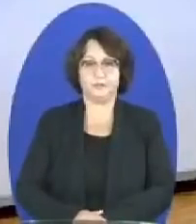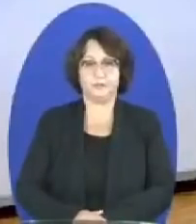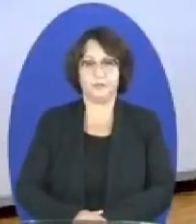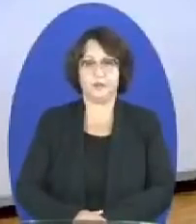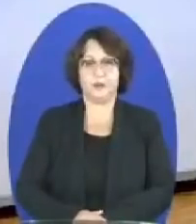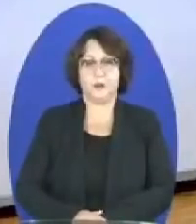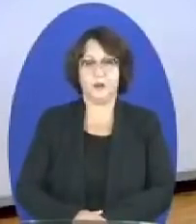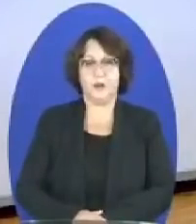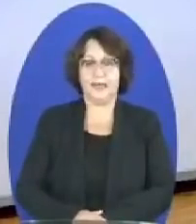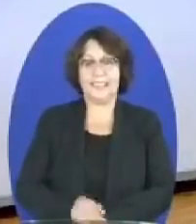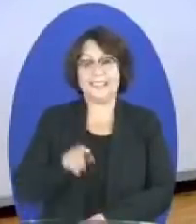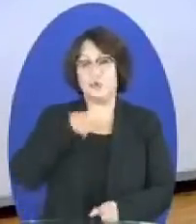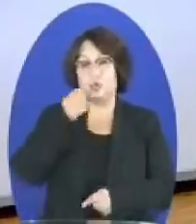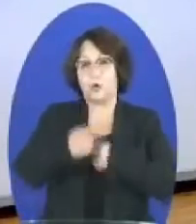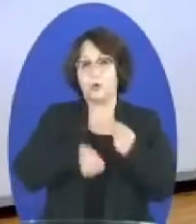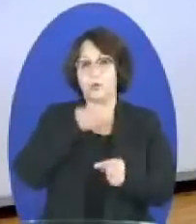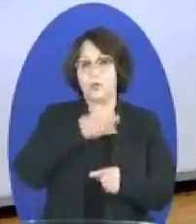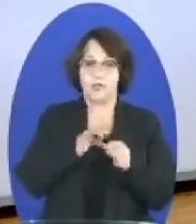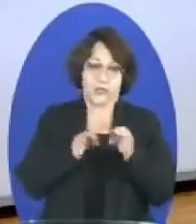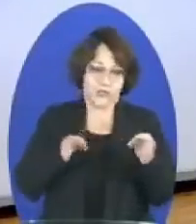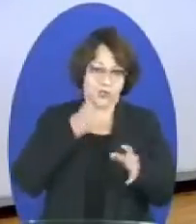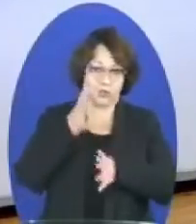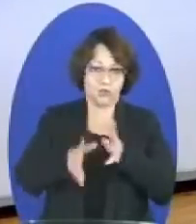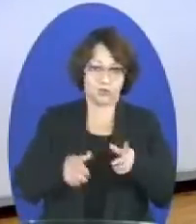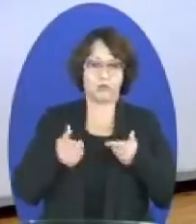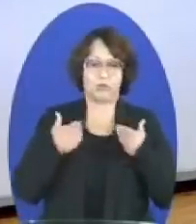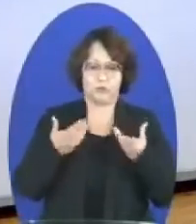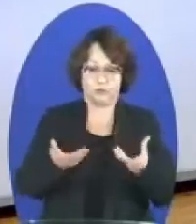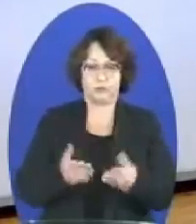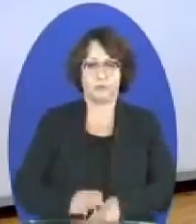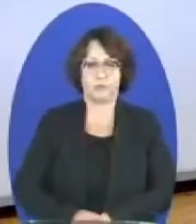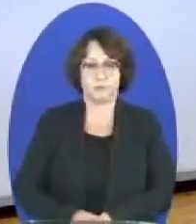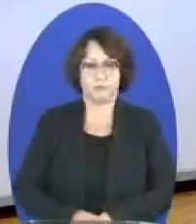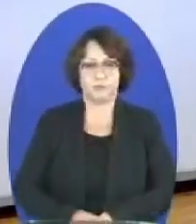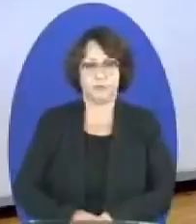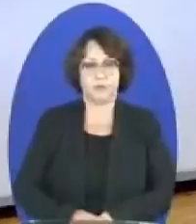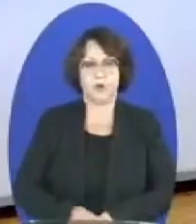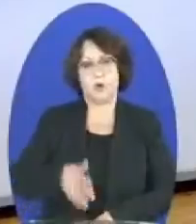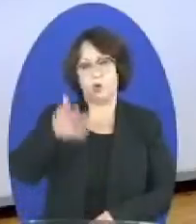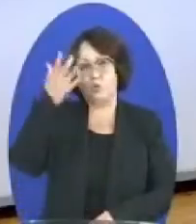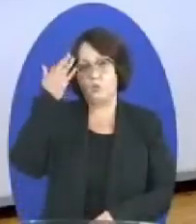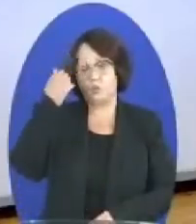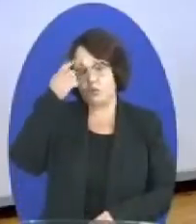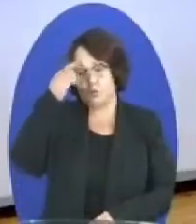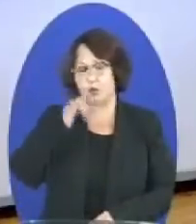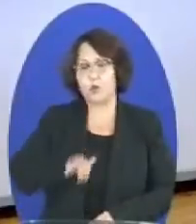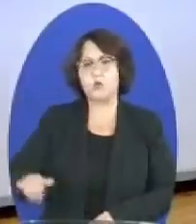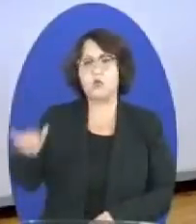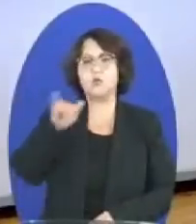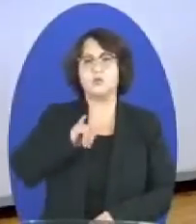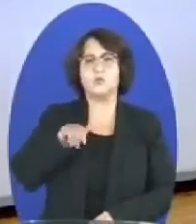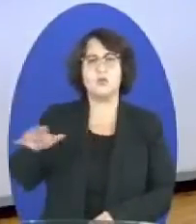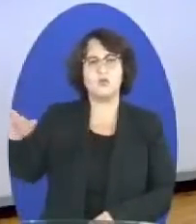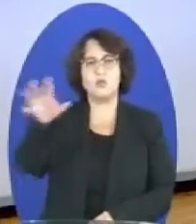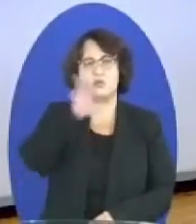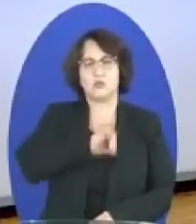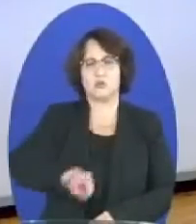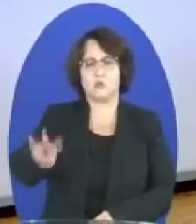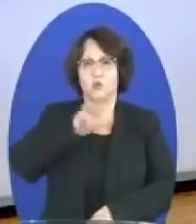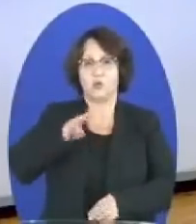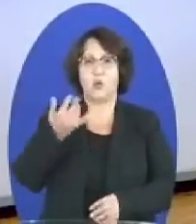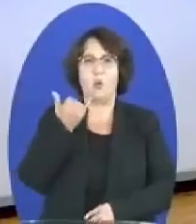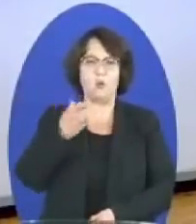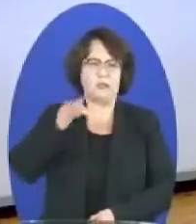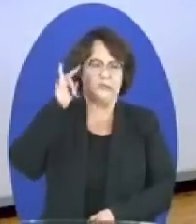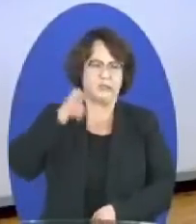Эдгээр болон бусад мэдээллийн дэлгэнгүүд та бүхэн өнөөдрийн цагийн үрдэндээ хэлбэрээр хүлээн авч үзээрэй. Ойрын өдрүүдэд ихэнх нутгаар усрах бороо орно гэсэн сэрэмжлүүлэх мэдээ ирж